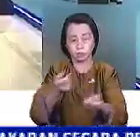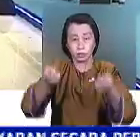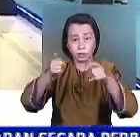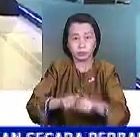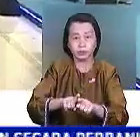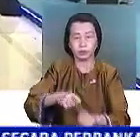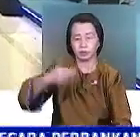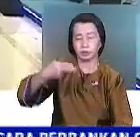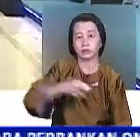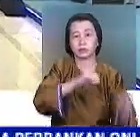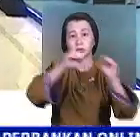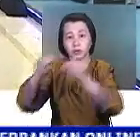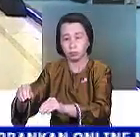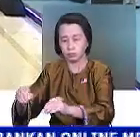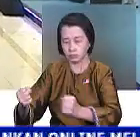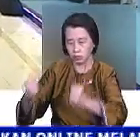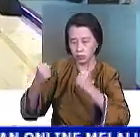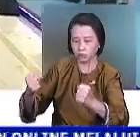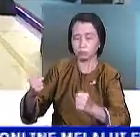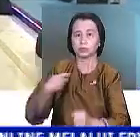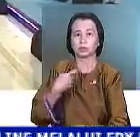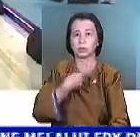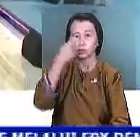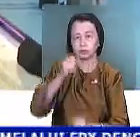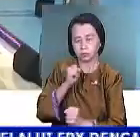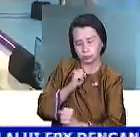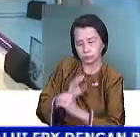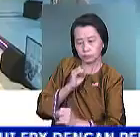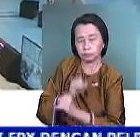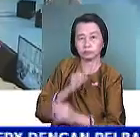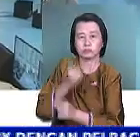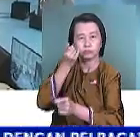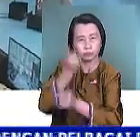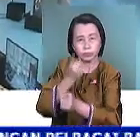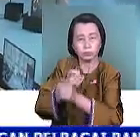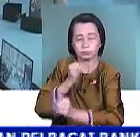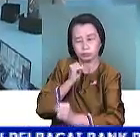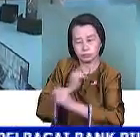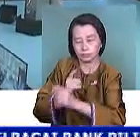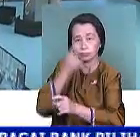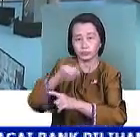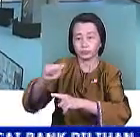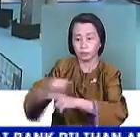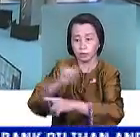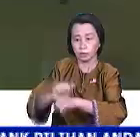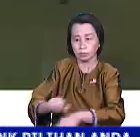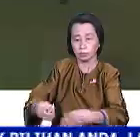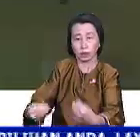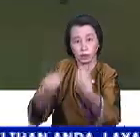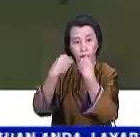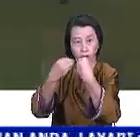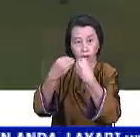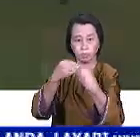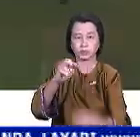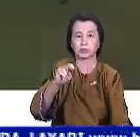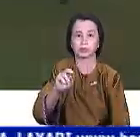ini memperteguh tekad kita untuk berusaha bersungguh-sungguh dalam mengamalkan ajaran Nabi